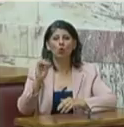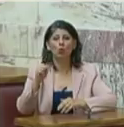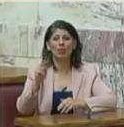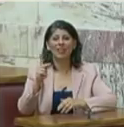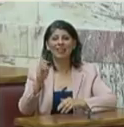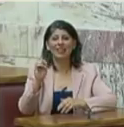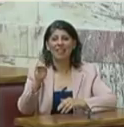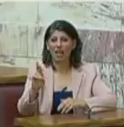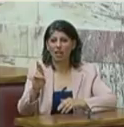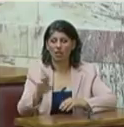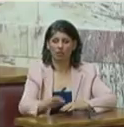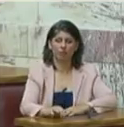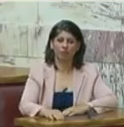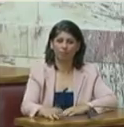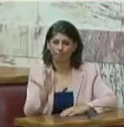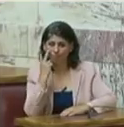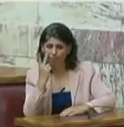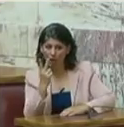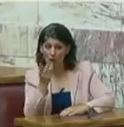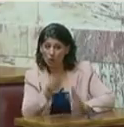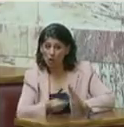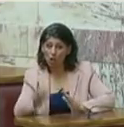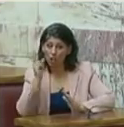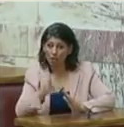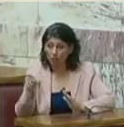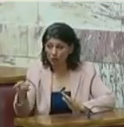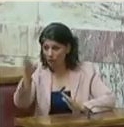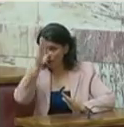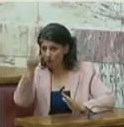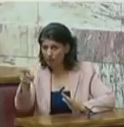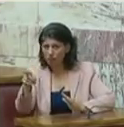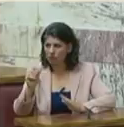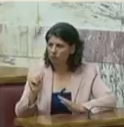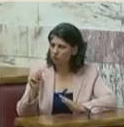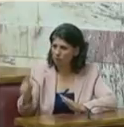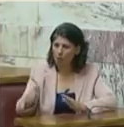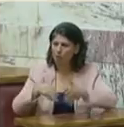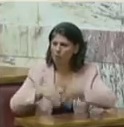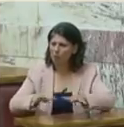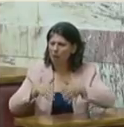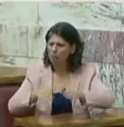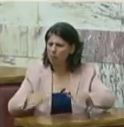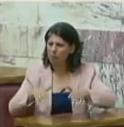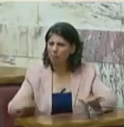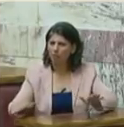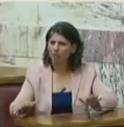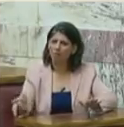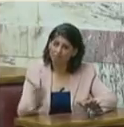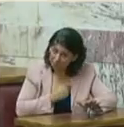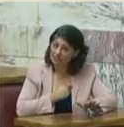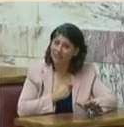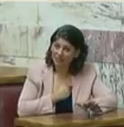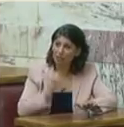διαπίστωσα ότι το χειρότερο που έχετε πάθει είναι ότι έχετε πιστεί και οι ίδιοι από την προπαγάνδα σας. Το χειρότερο που έχετε